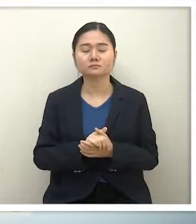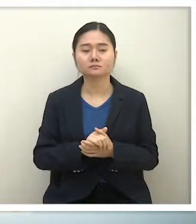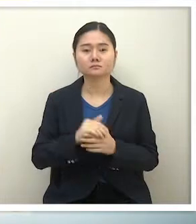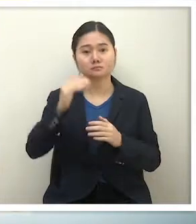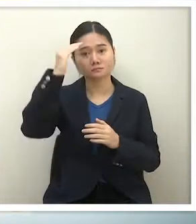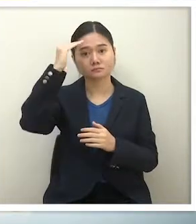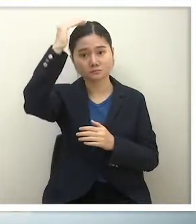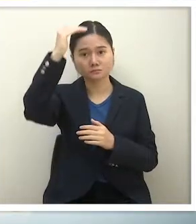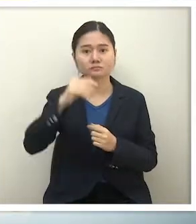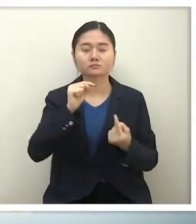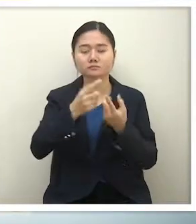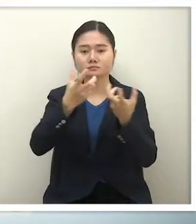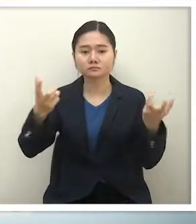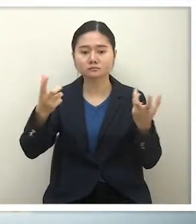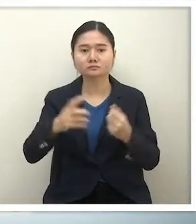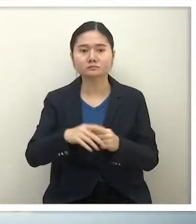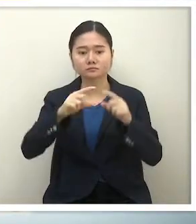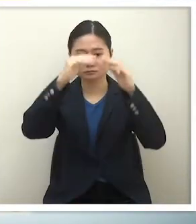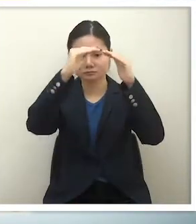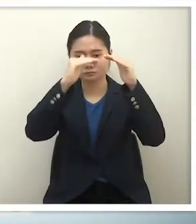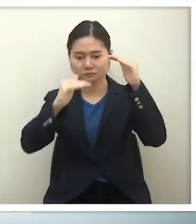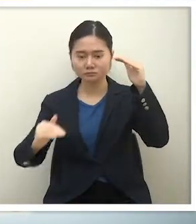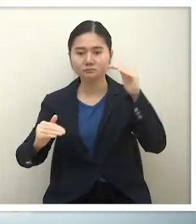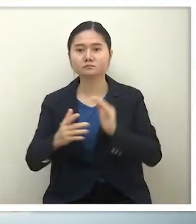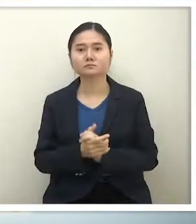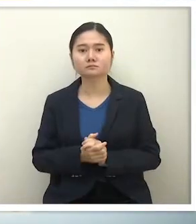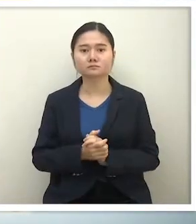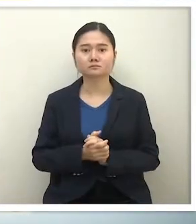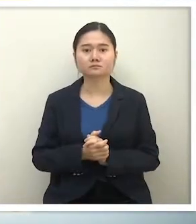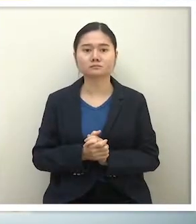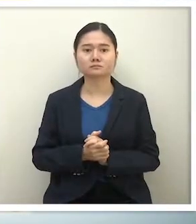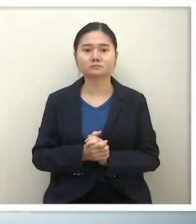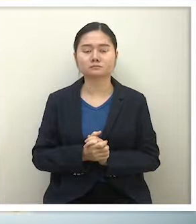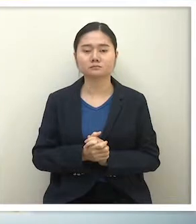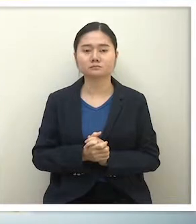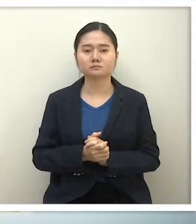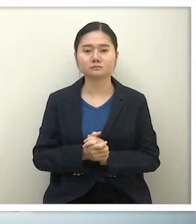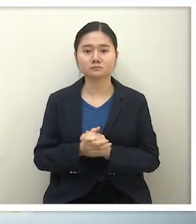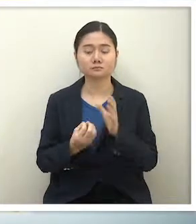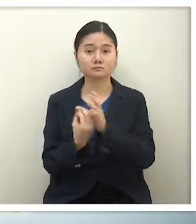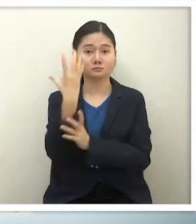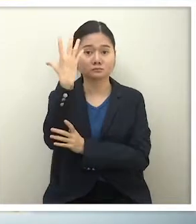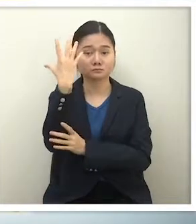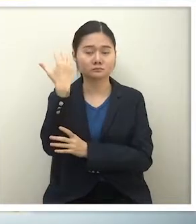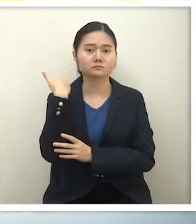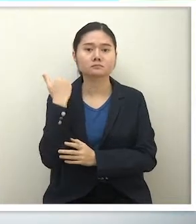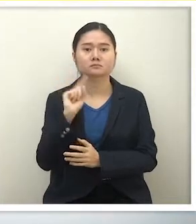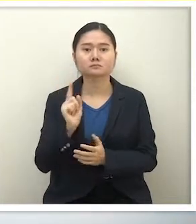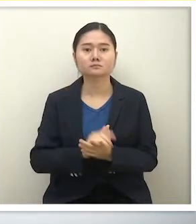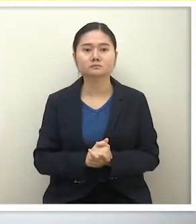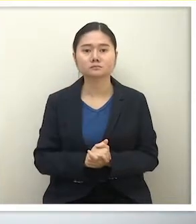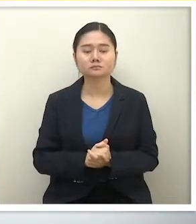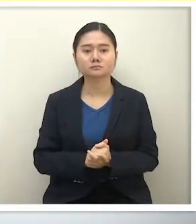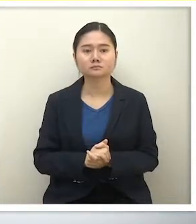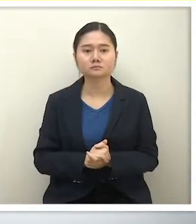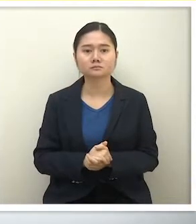สูงของวัตถุค่อยๆต่ำลงมานะครับส่วนต้นไม้นี่ก็จะมีข้อนั้นนิด